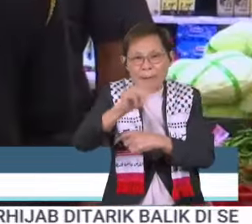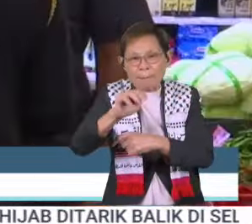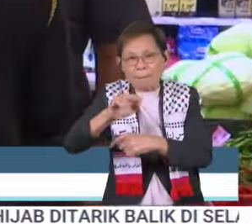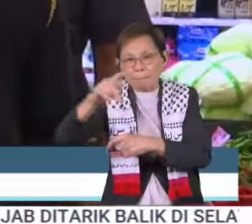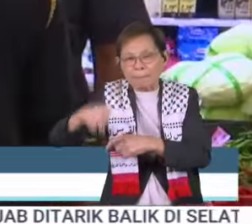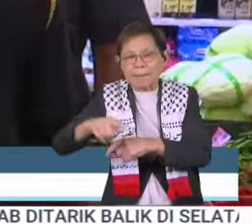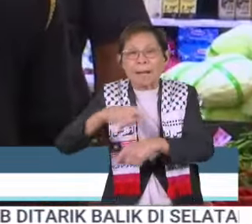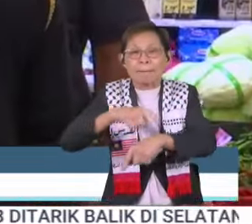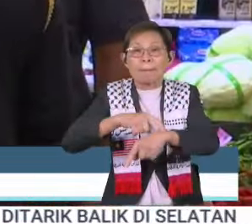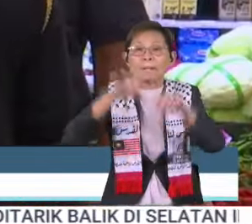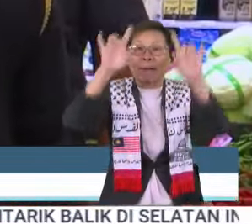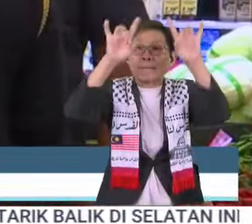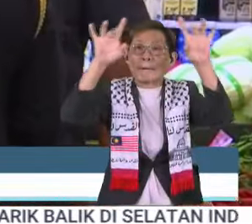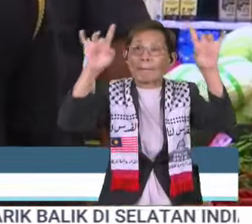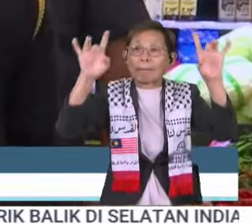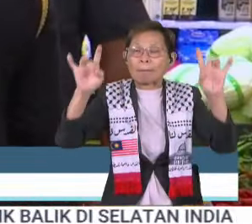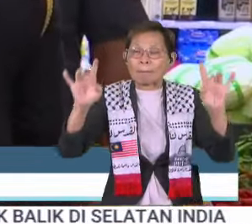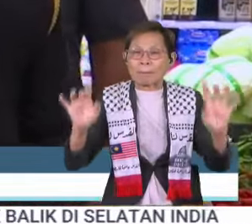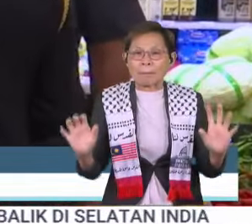Krismas.